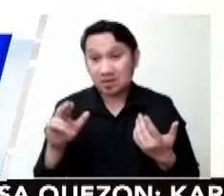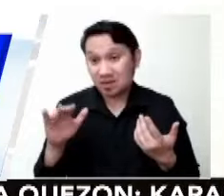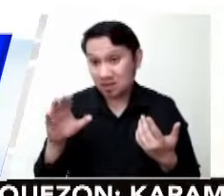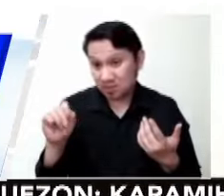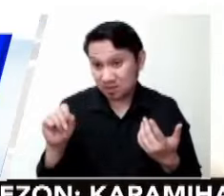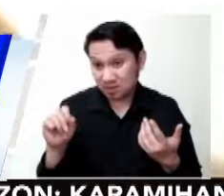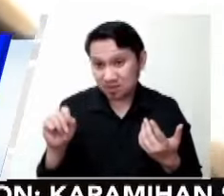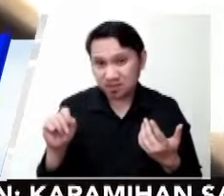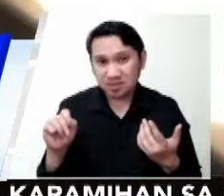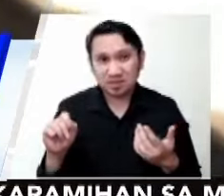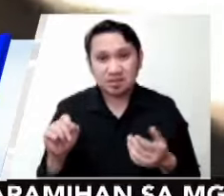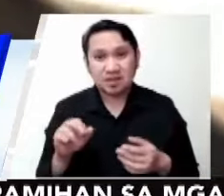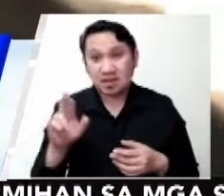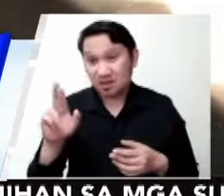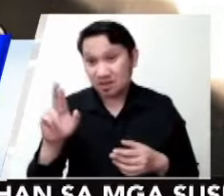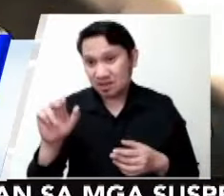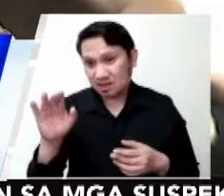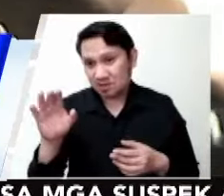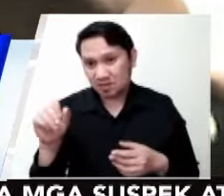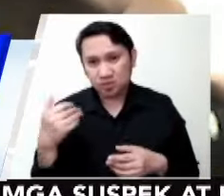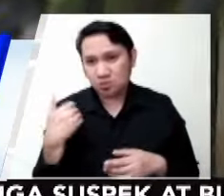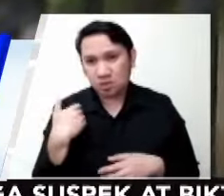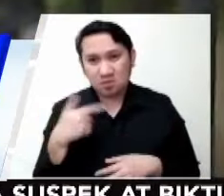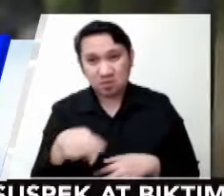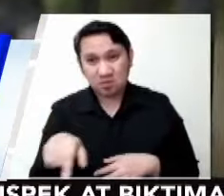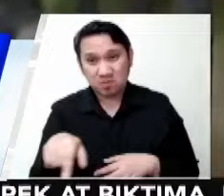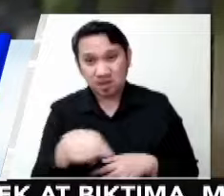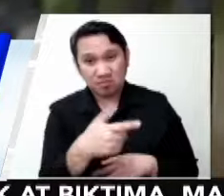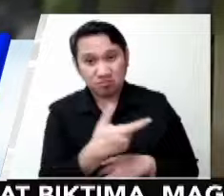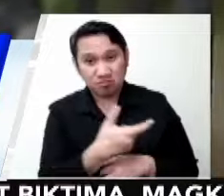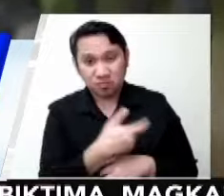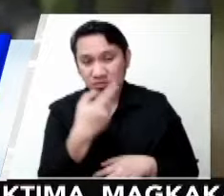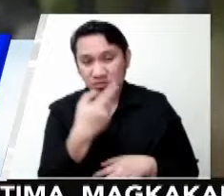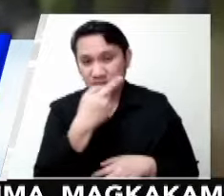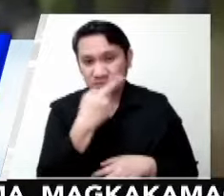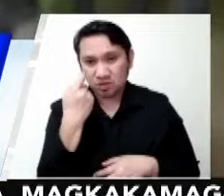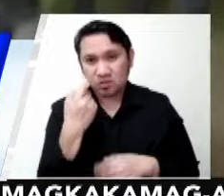na hindi bakunado. And this is simply because,